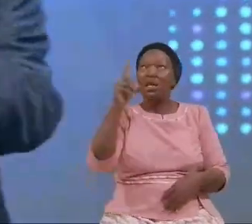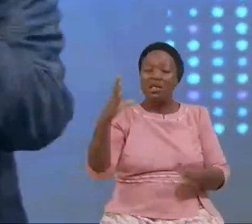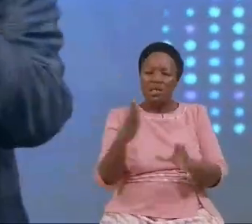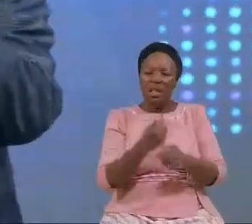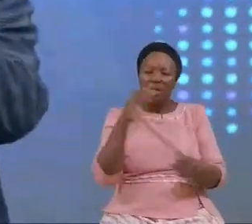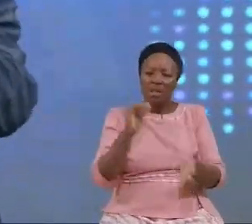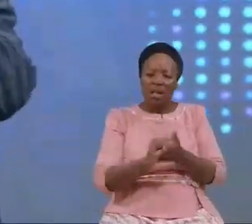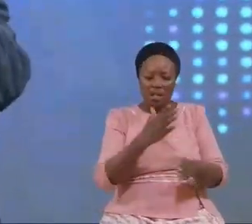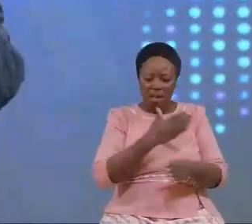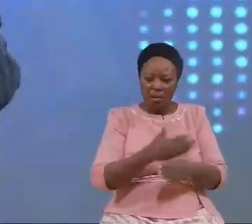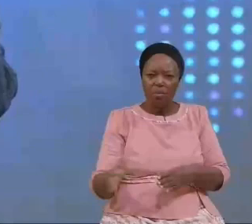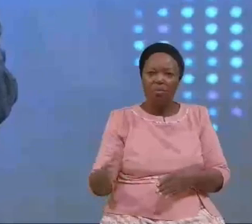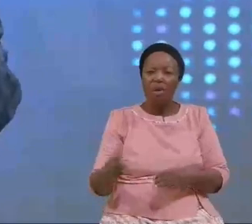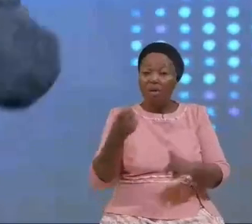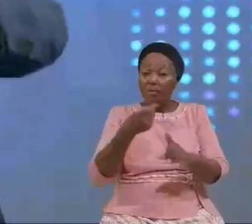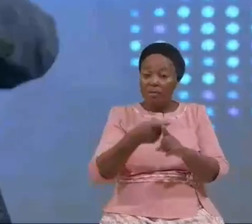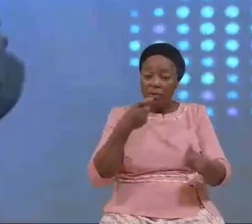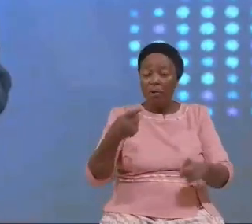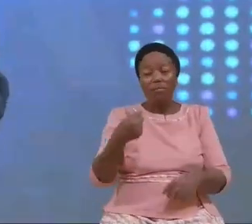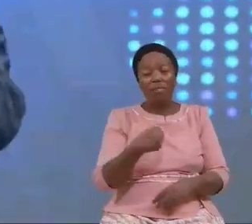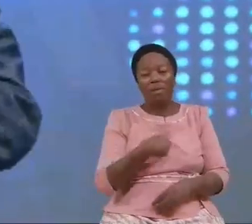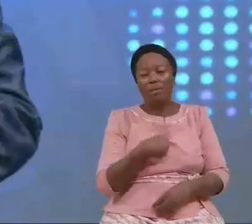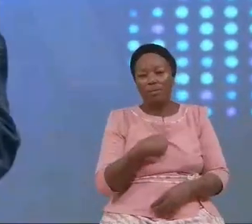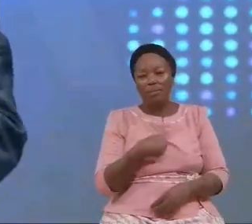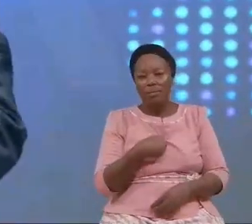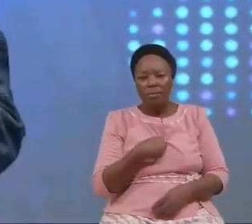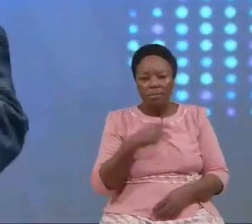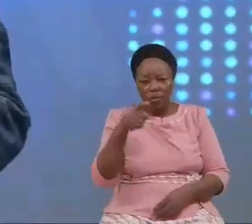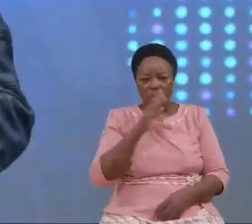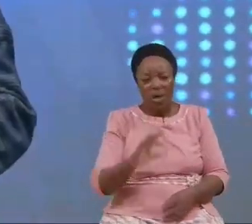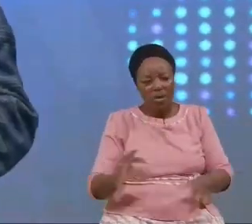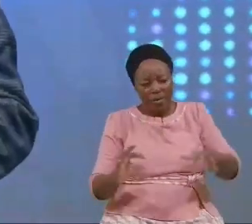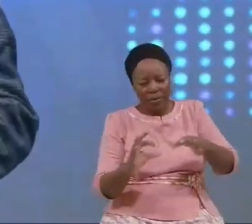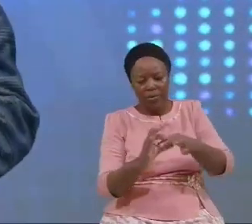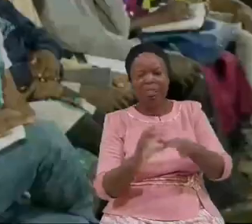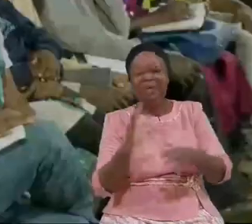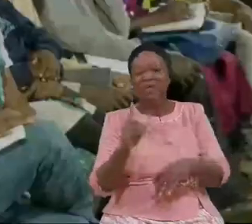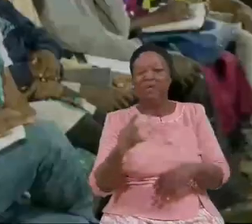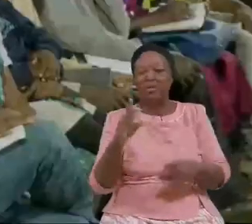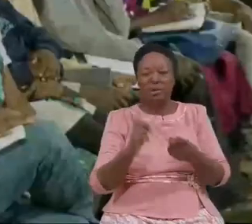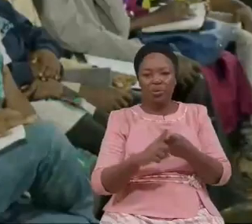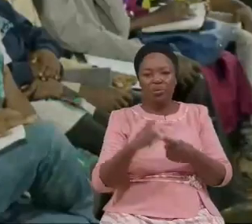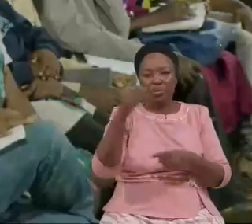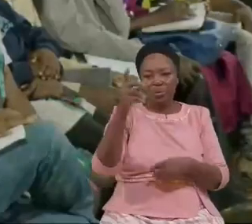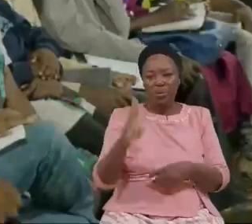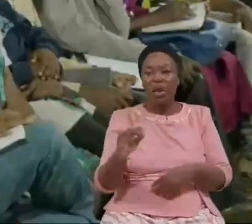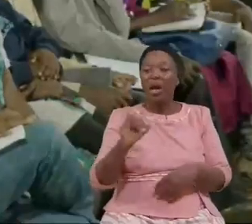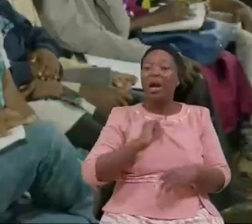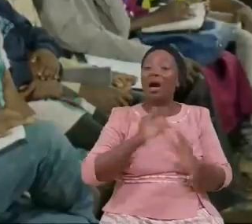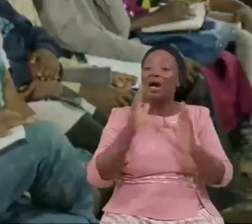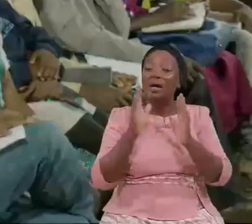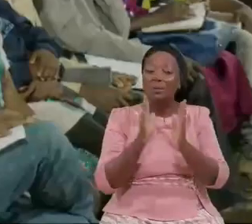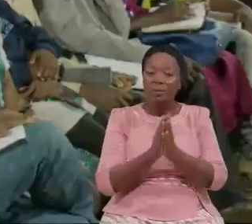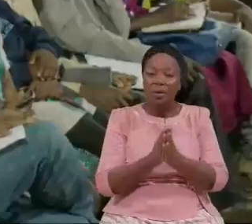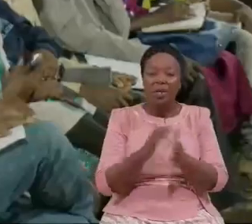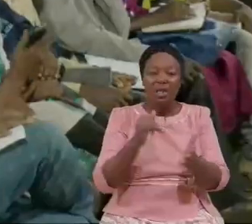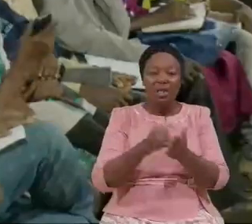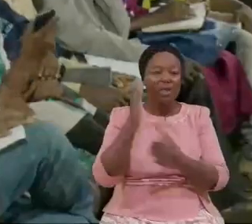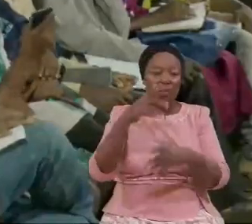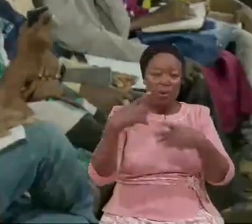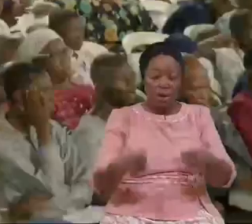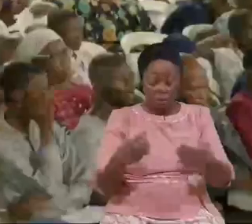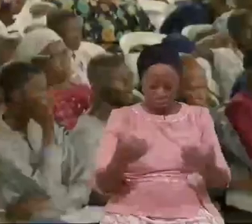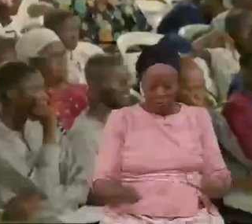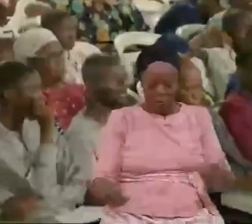de ma vie tu es réconcilié à Dieu je prie que cela t'arrive